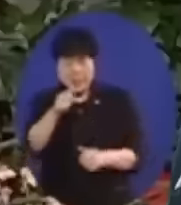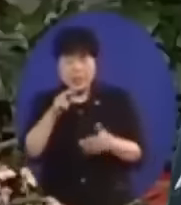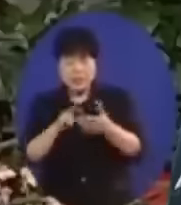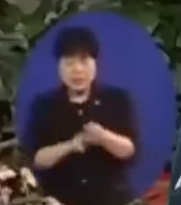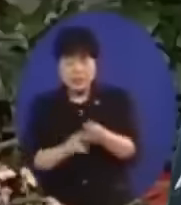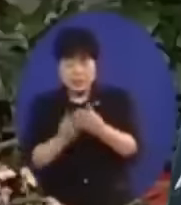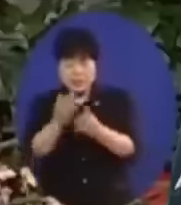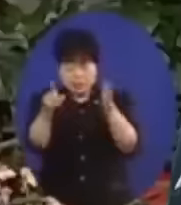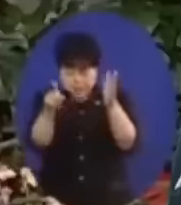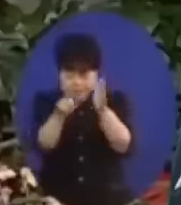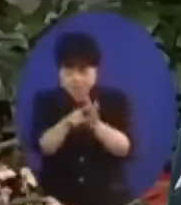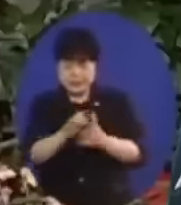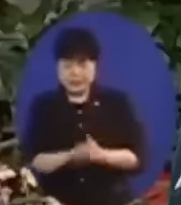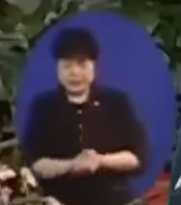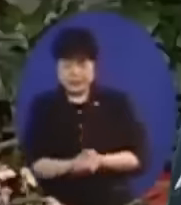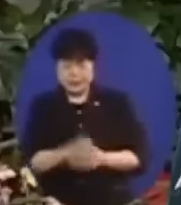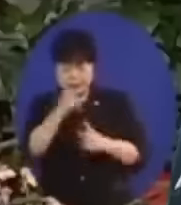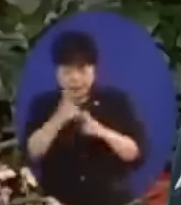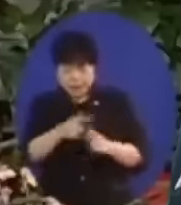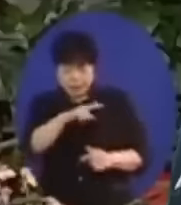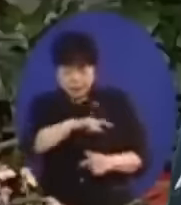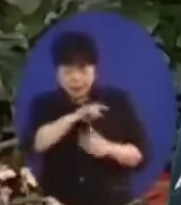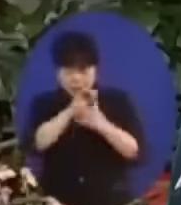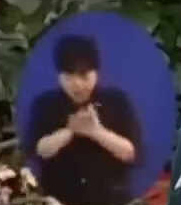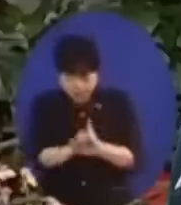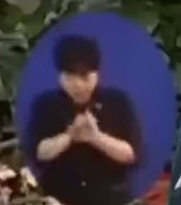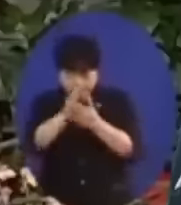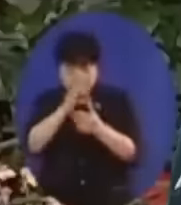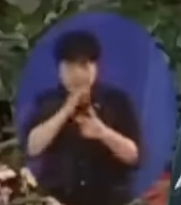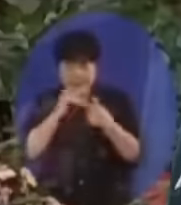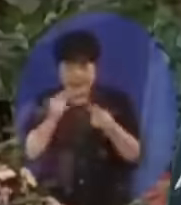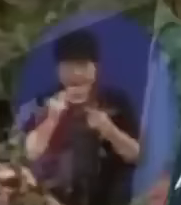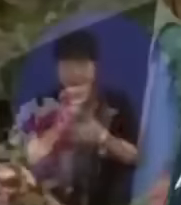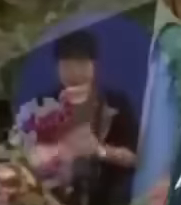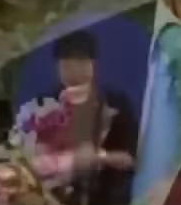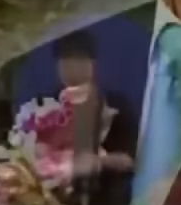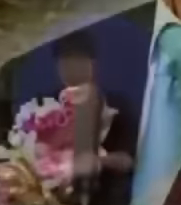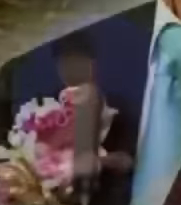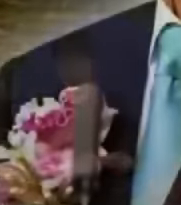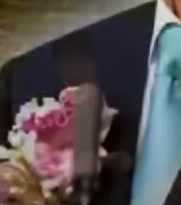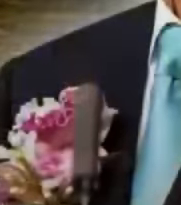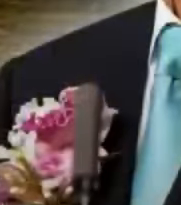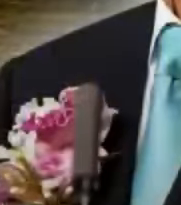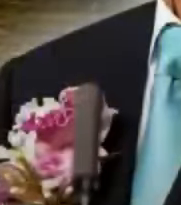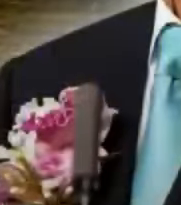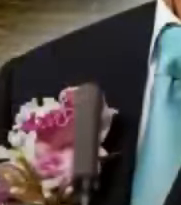일어난 것을 믿습니다. 예수님 이름으로 기도드립니다. 아멘.